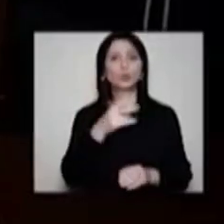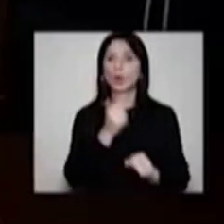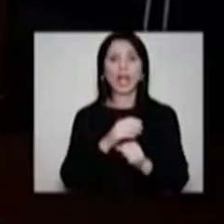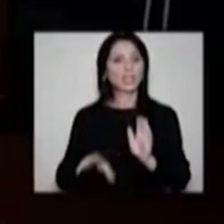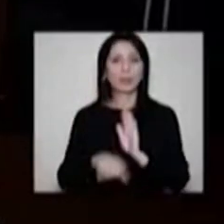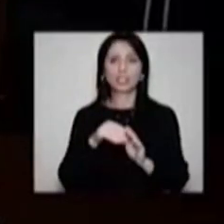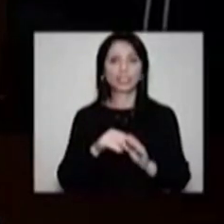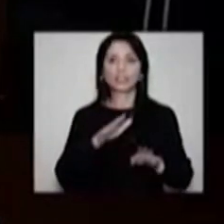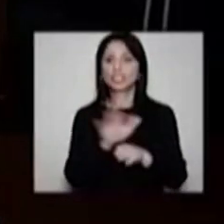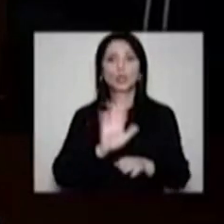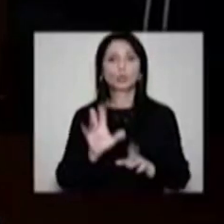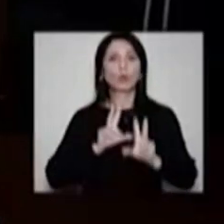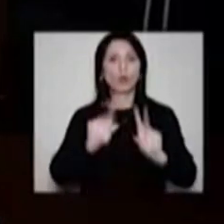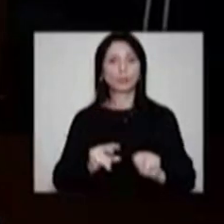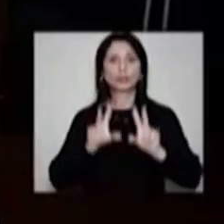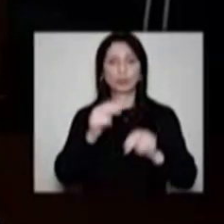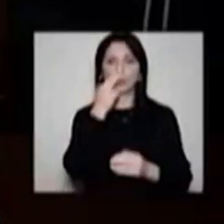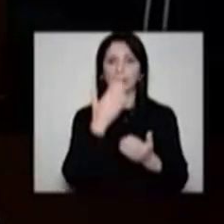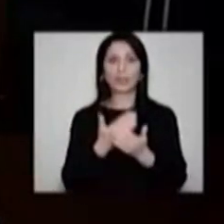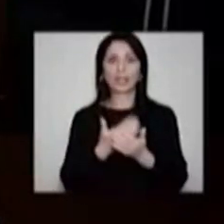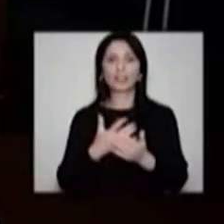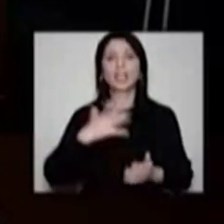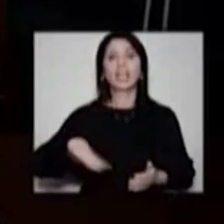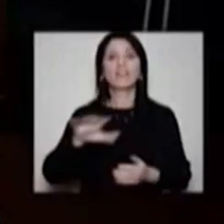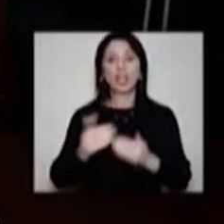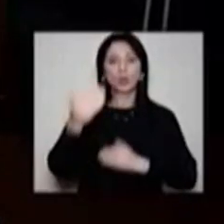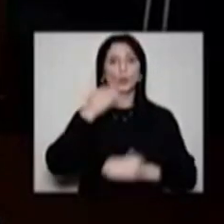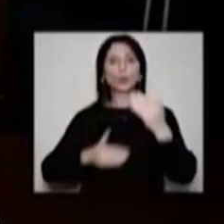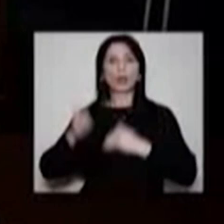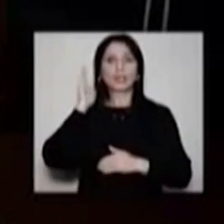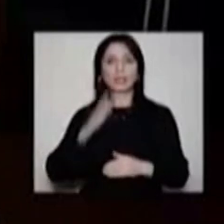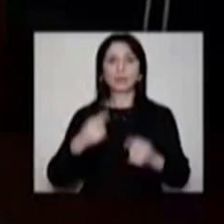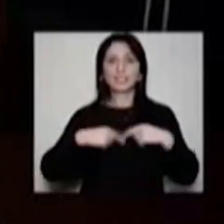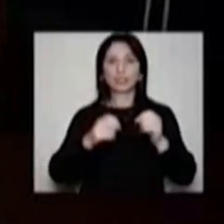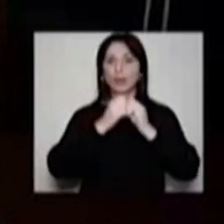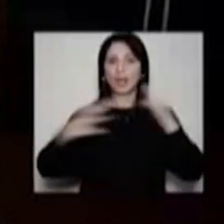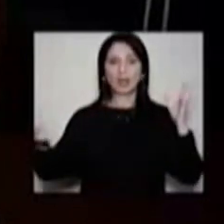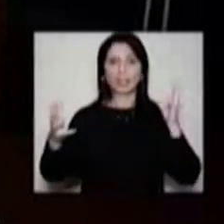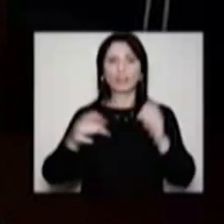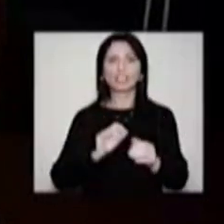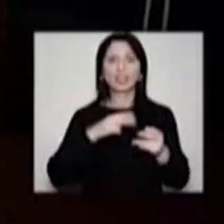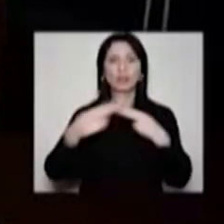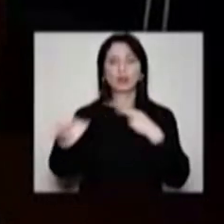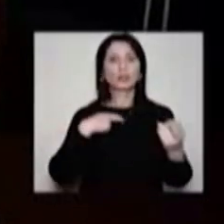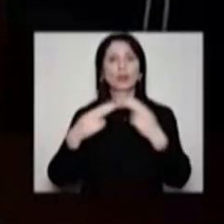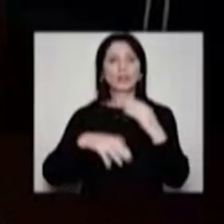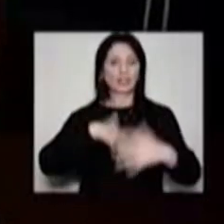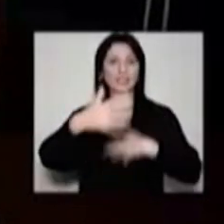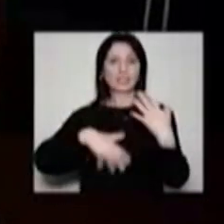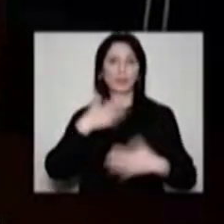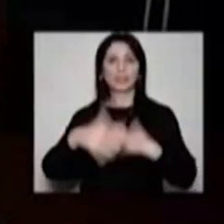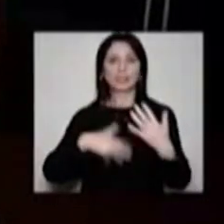ნუ გააკეთებთ არჩევანს შეუსრულებელი დაპირებების მიხედვით. ქვეყანას უკან დასწევს საზოგადოების გახლეჩა, რევანშიზმი